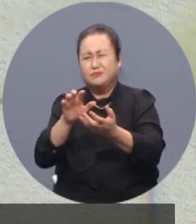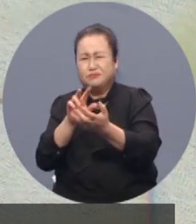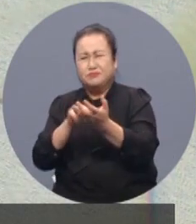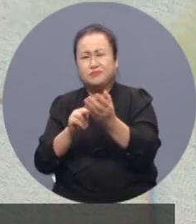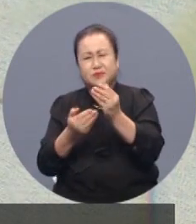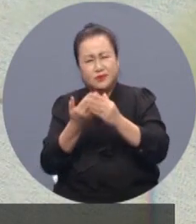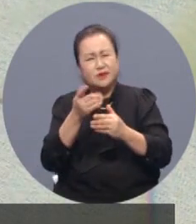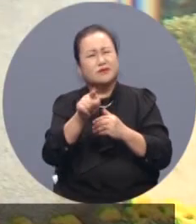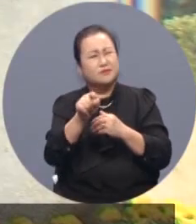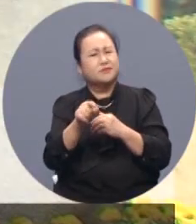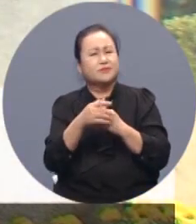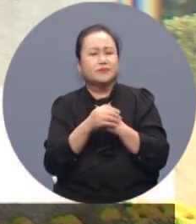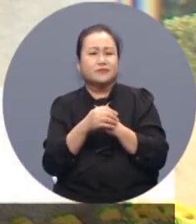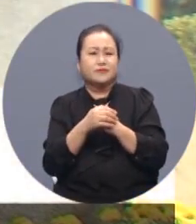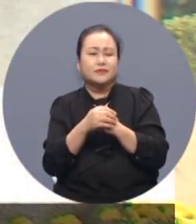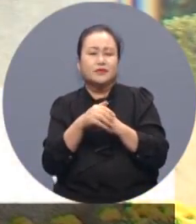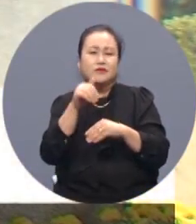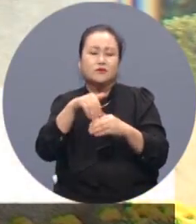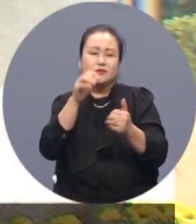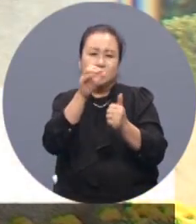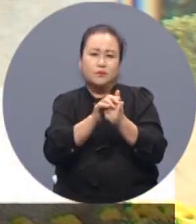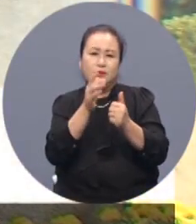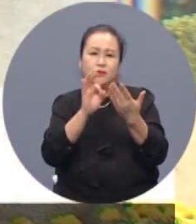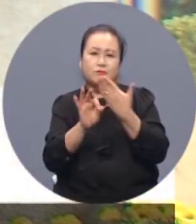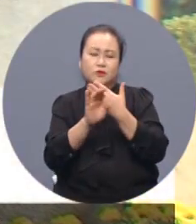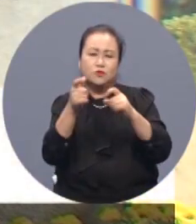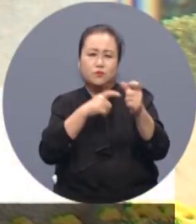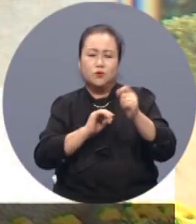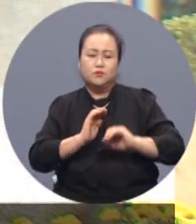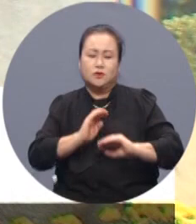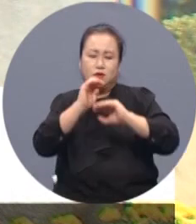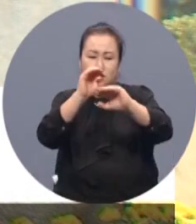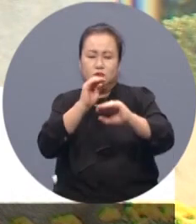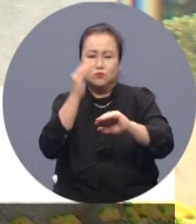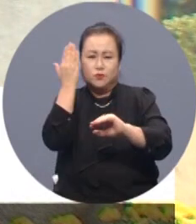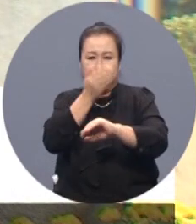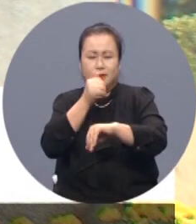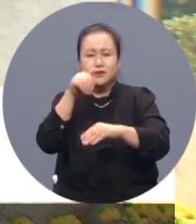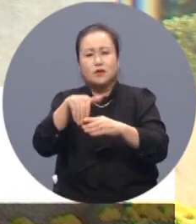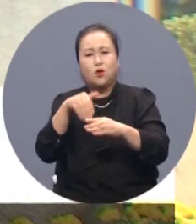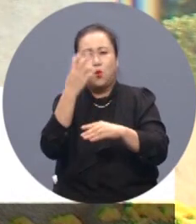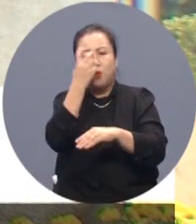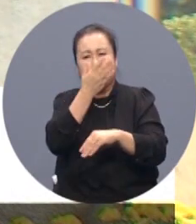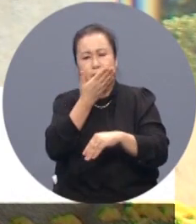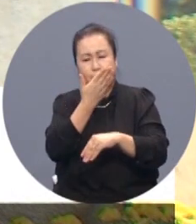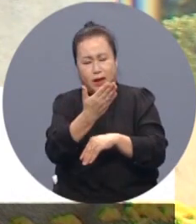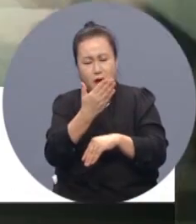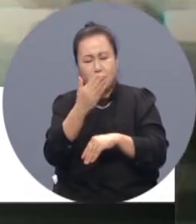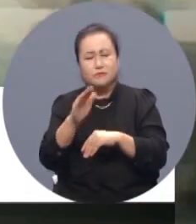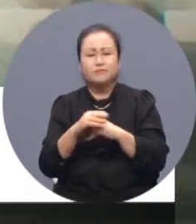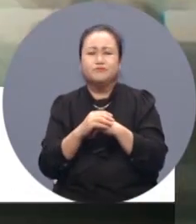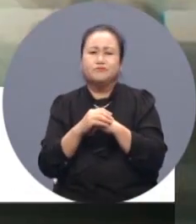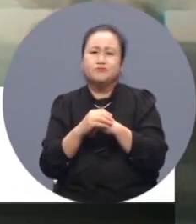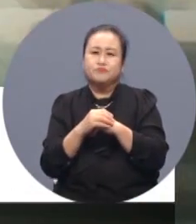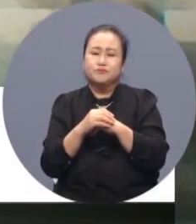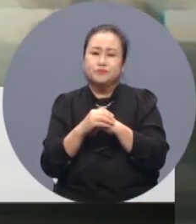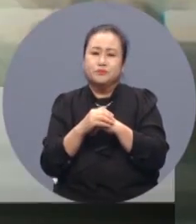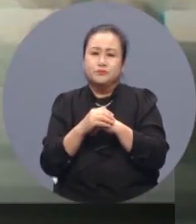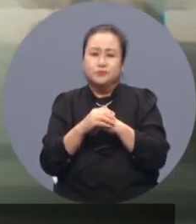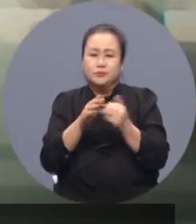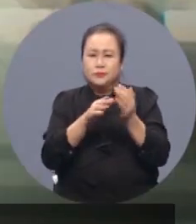성안에서 하노이 탑을 하다 보면은 그래도 좀 더 책의 거기고 촬영한 험머 관리가 탐험하다 더